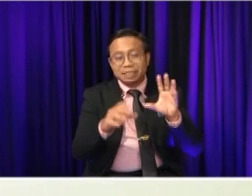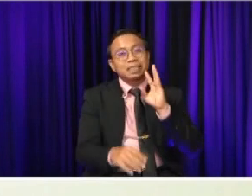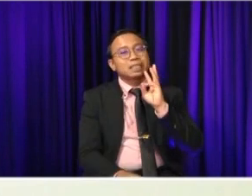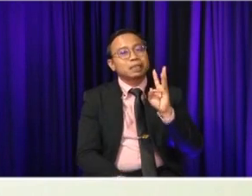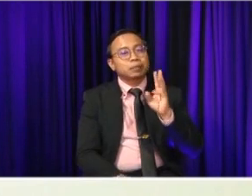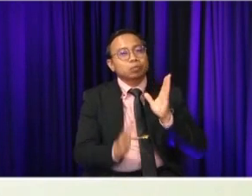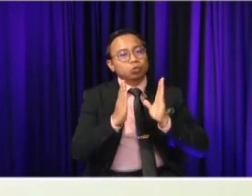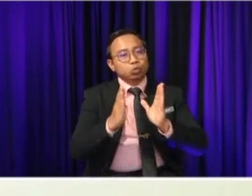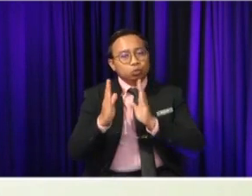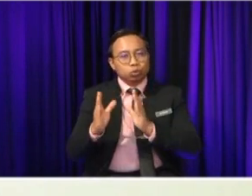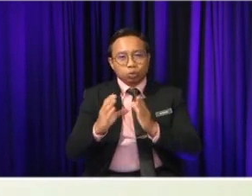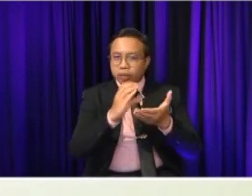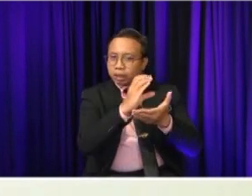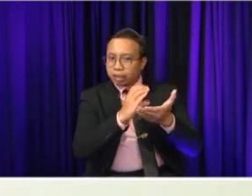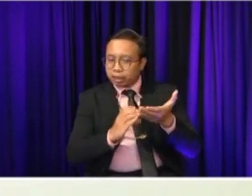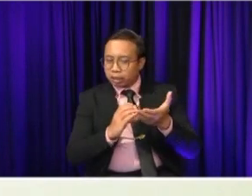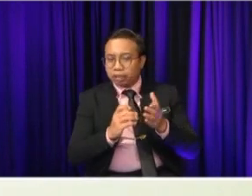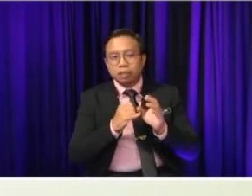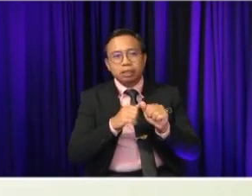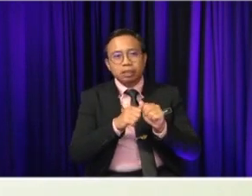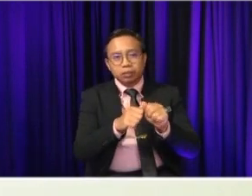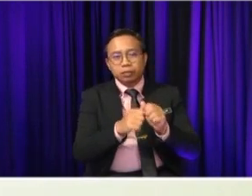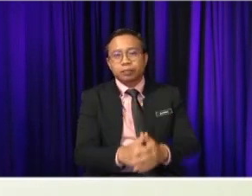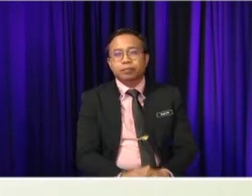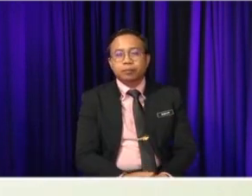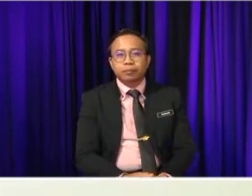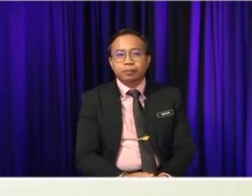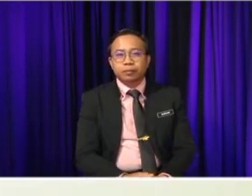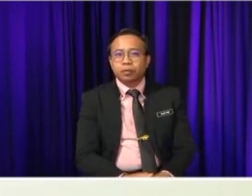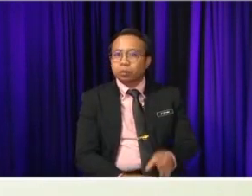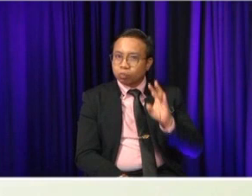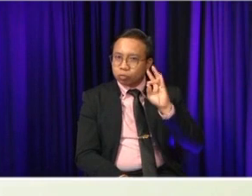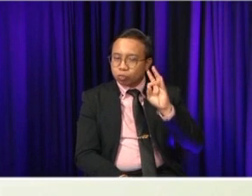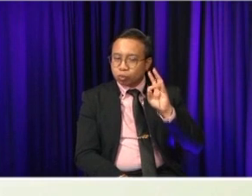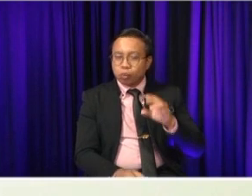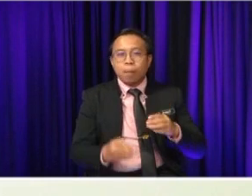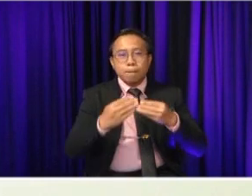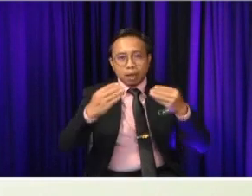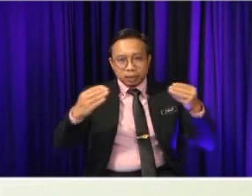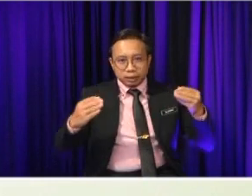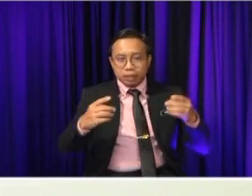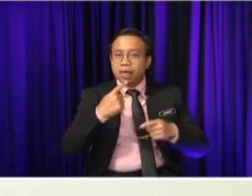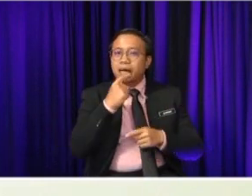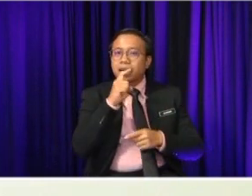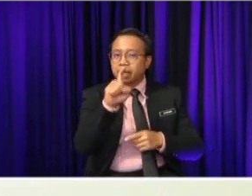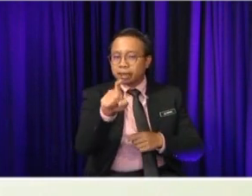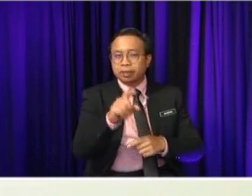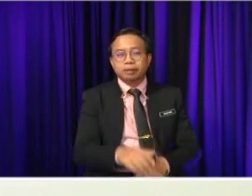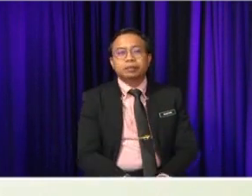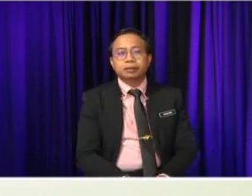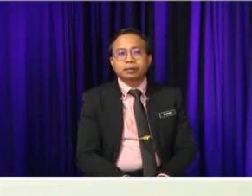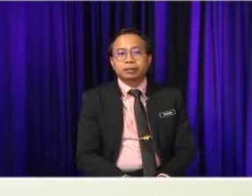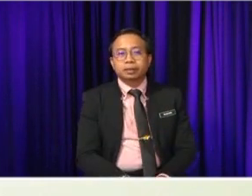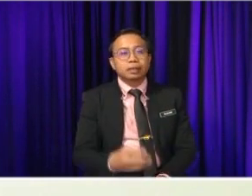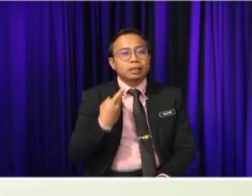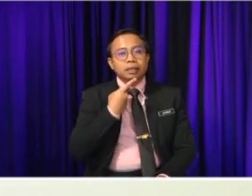susun karya ikut komposisi Oke langkah ke-7 oke yang ini adalah bahasa arahan dalam bahasa Arab